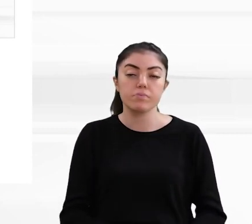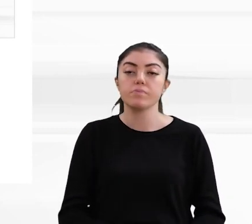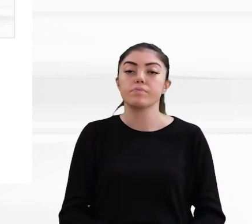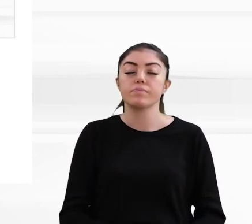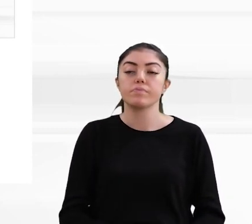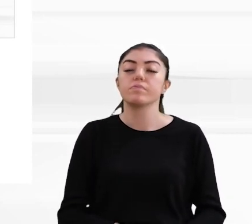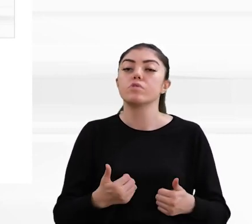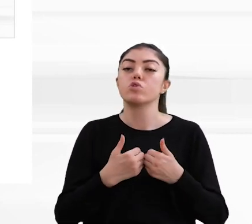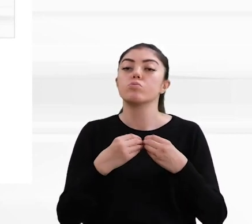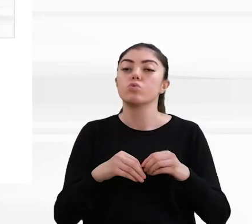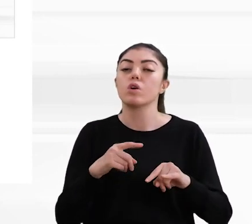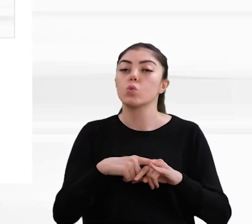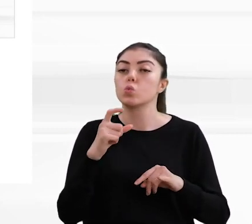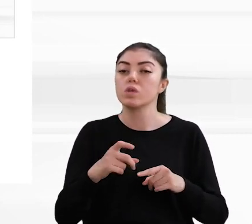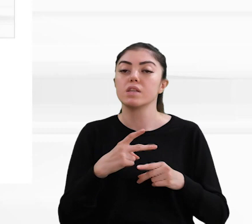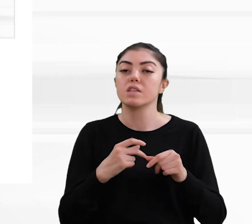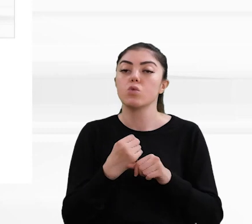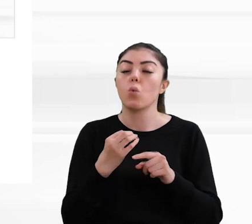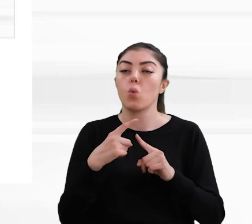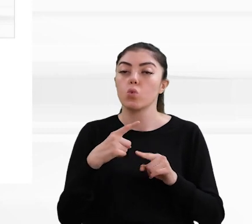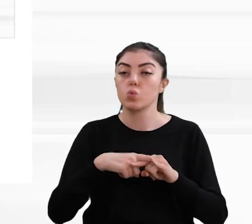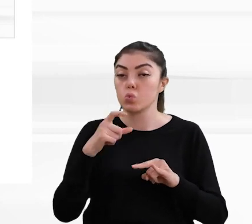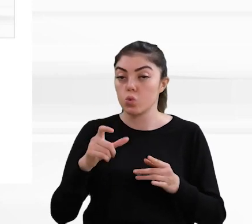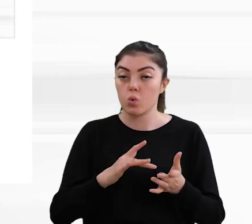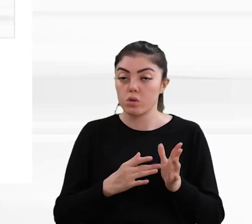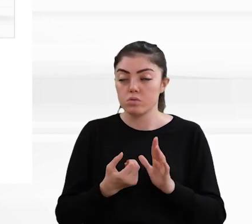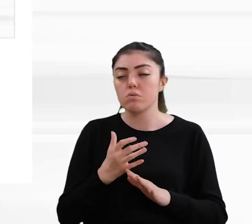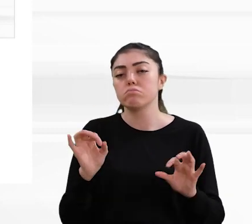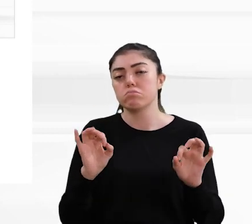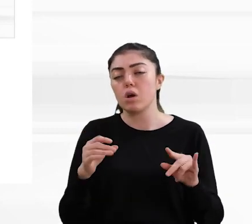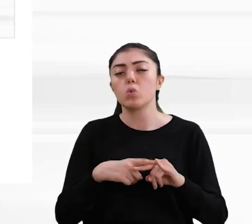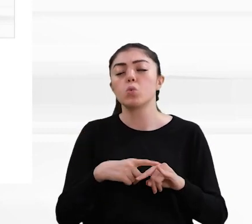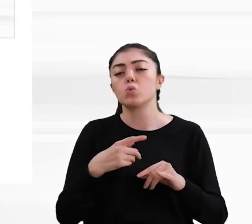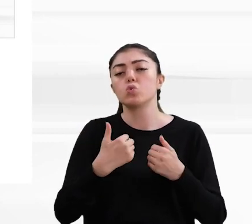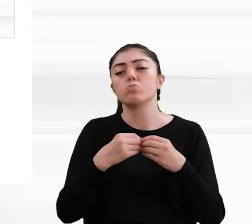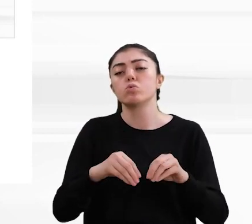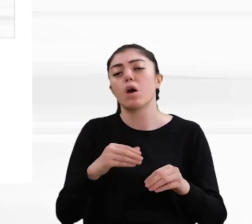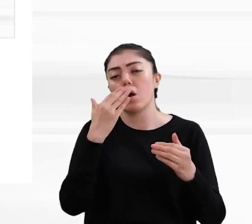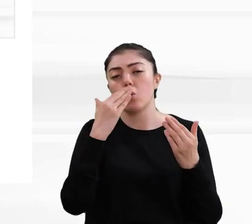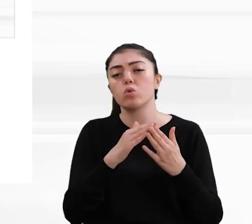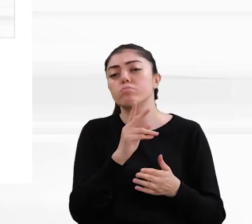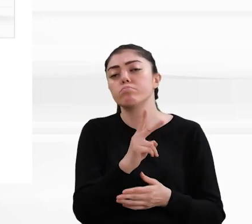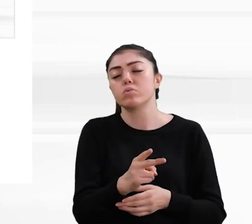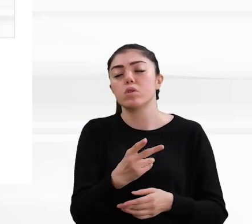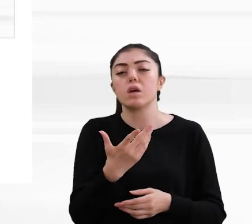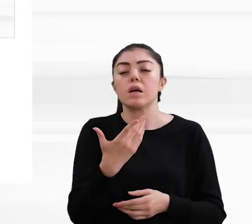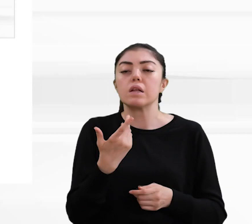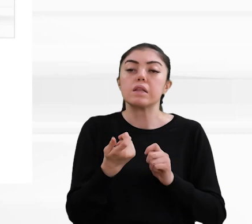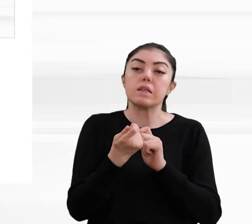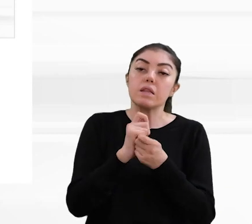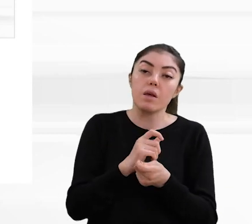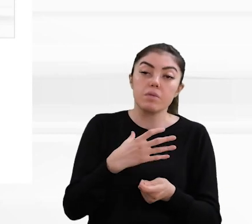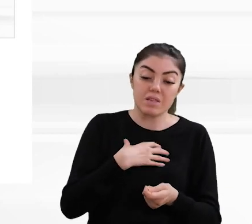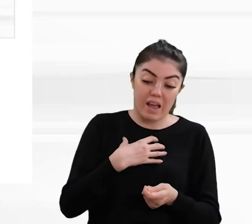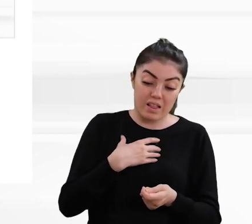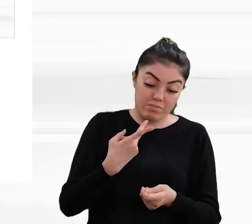yumurta hücresinin Zigot oluşumu zaten you bir demet baktığımızda hücresi döllenmesi Zigot oluşumu döllenme olayı kendi